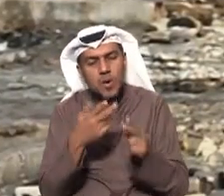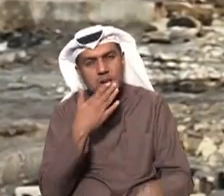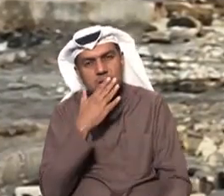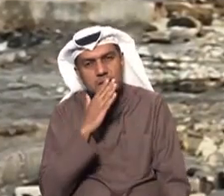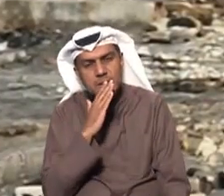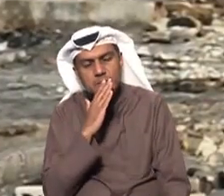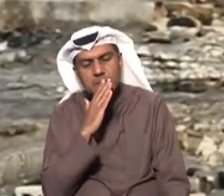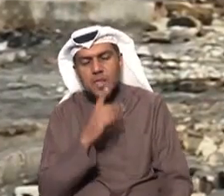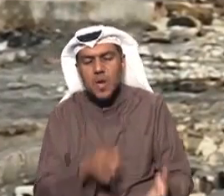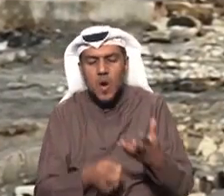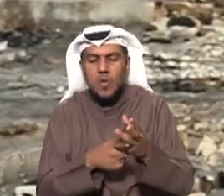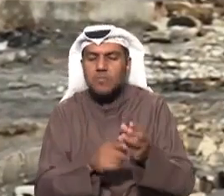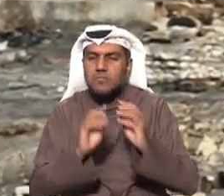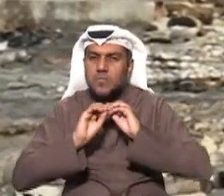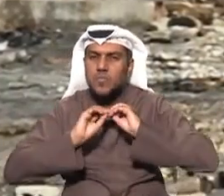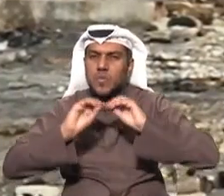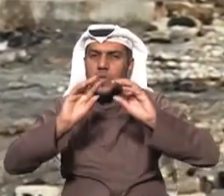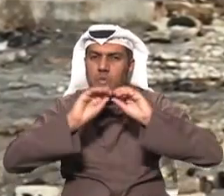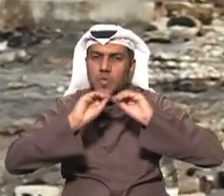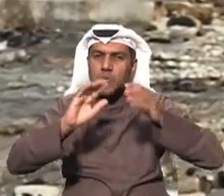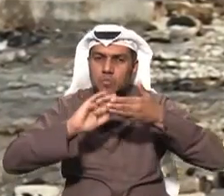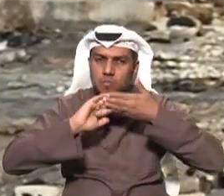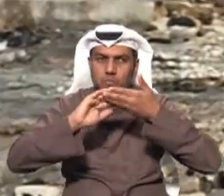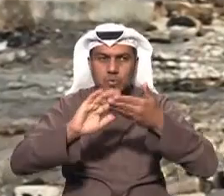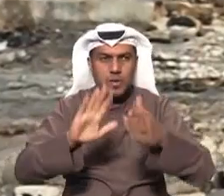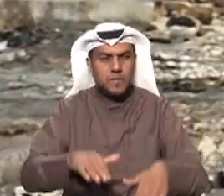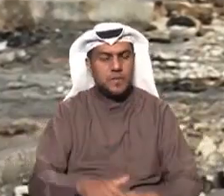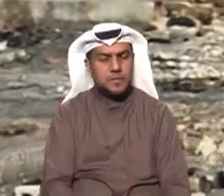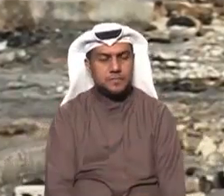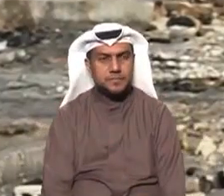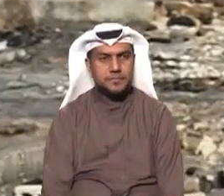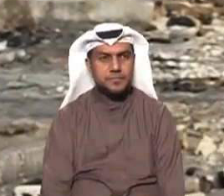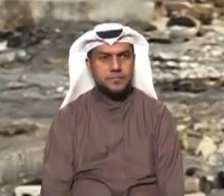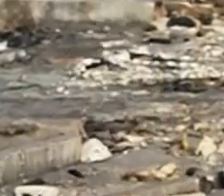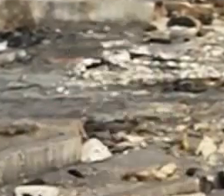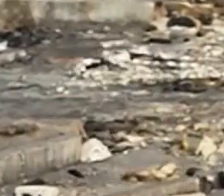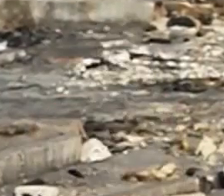لبت النداء. مريم حموي، تلفزيون دولة الكويت، بيروت.